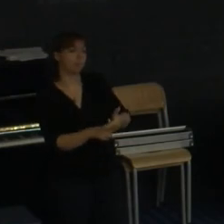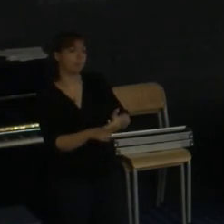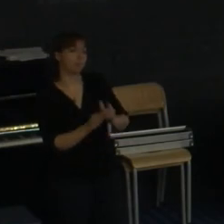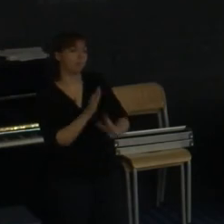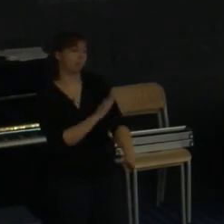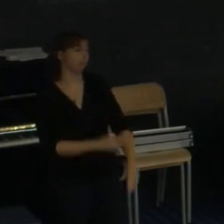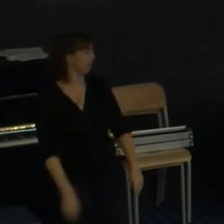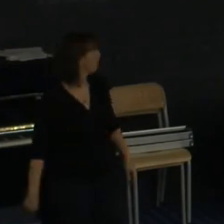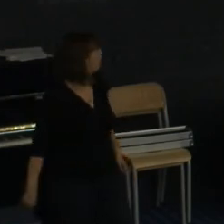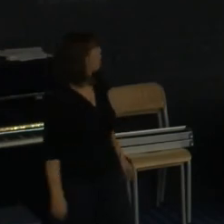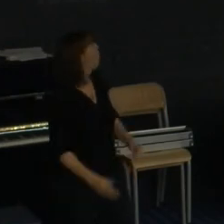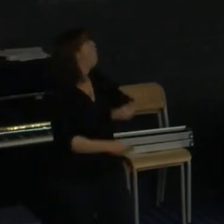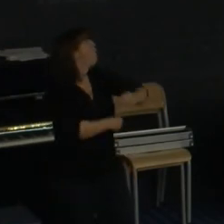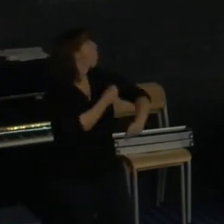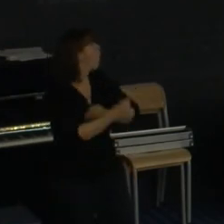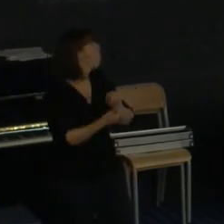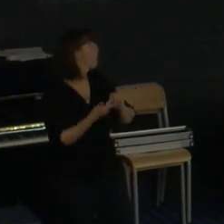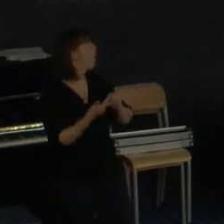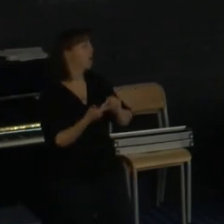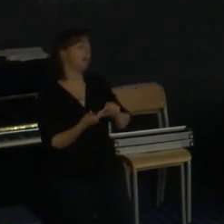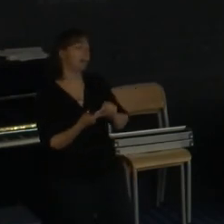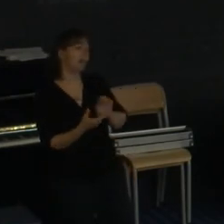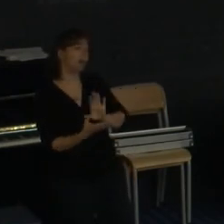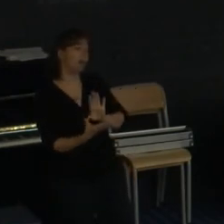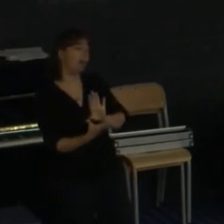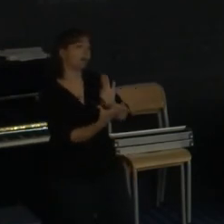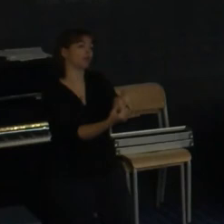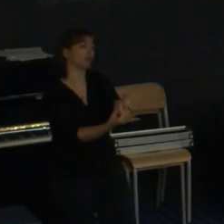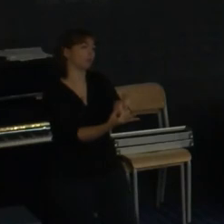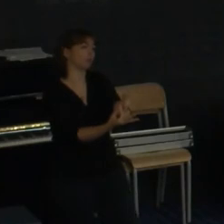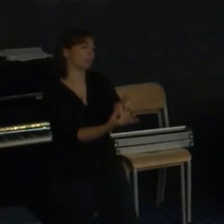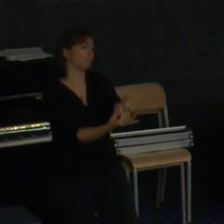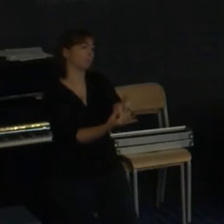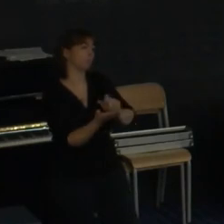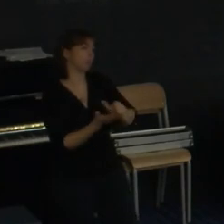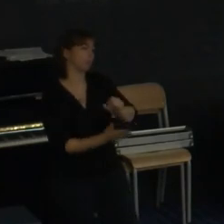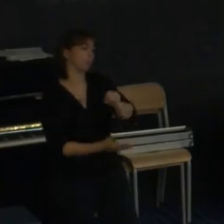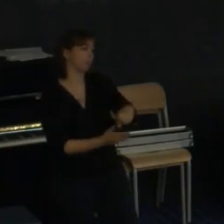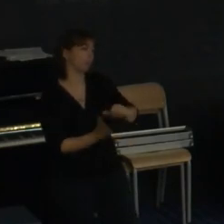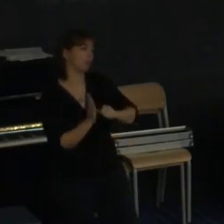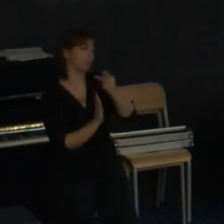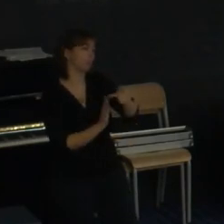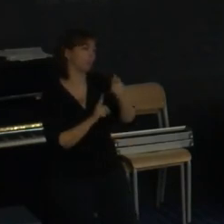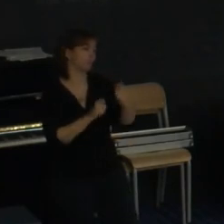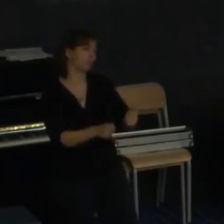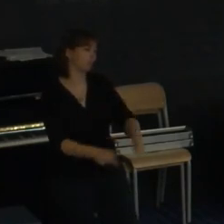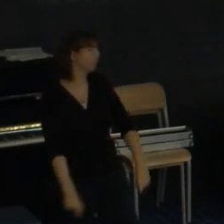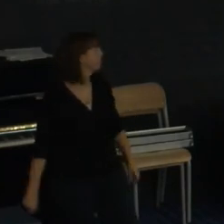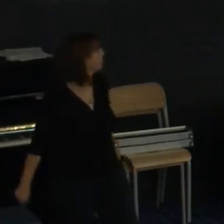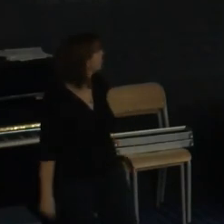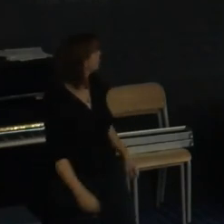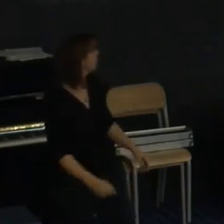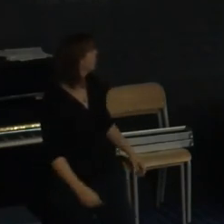côté. Ou de s'attacher à un process bien précis, avec l'identifiant du process. Alors, tout ce qu'il faut faire, on lance